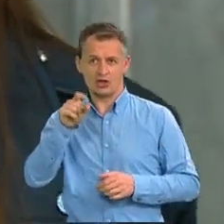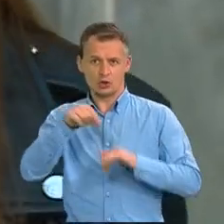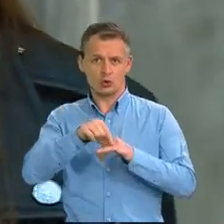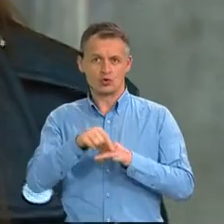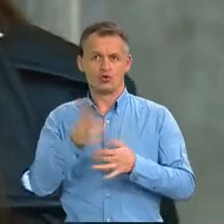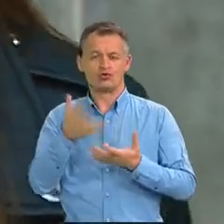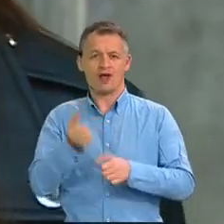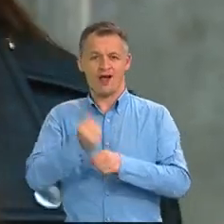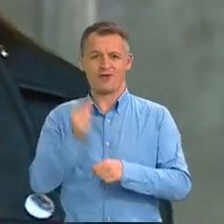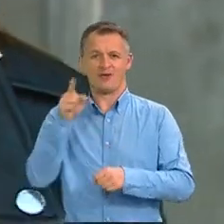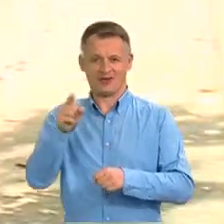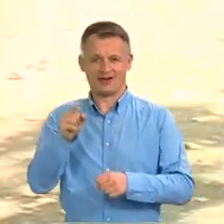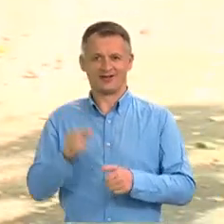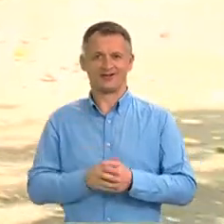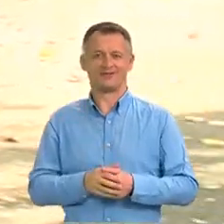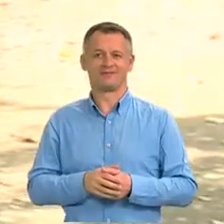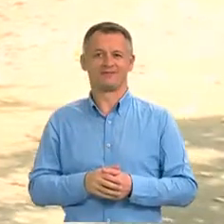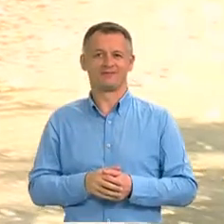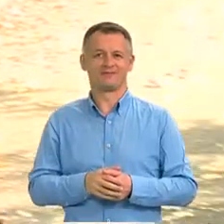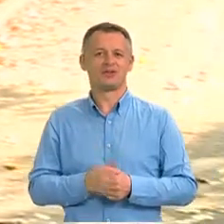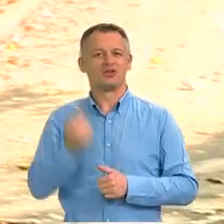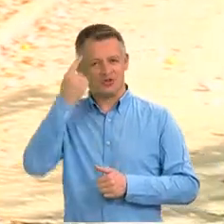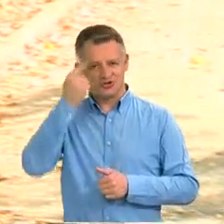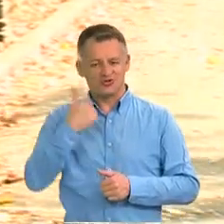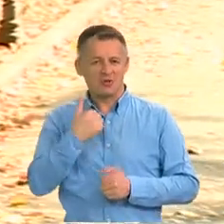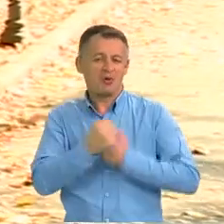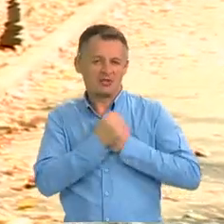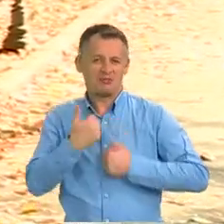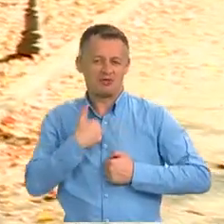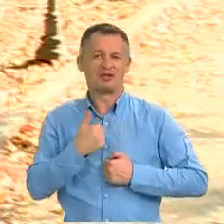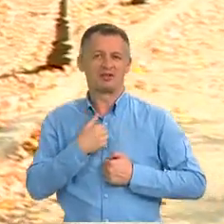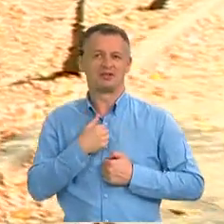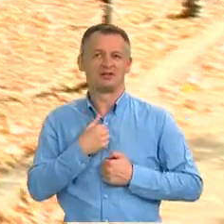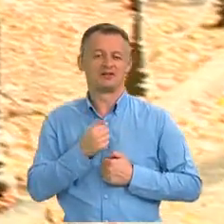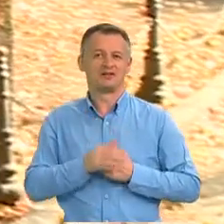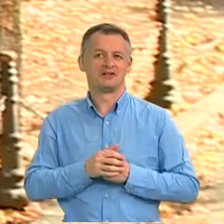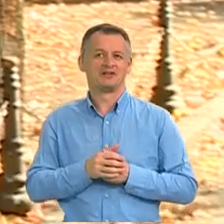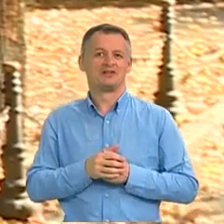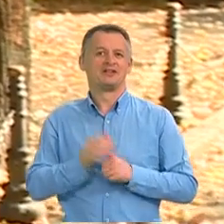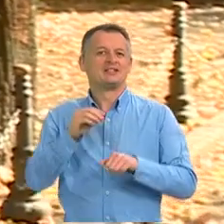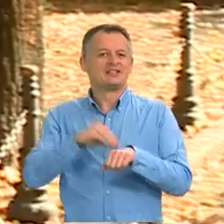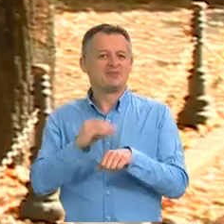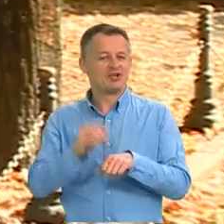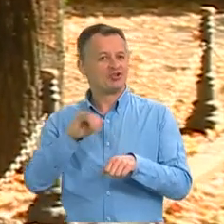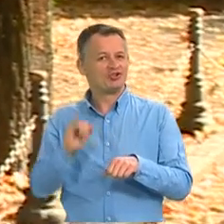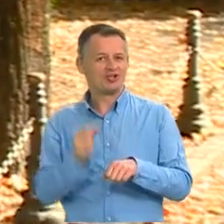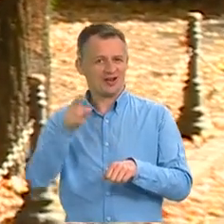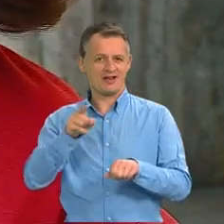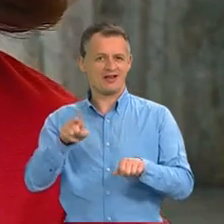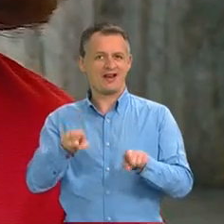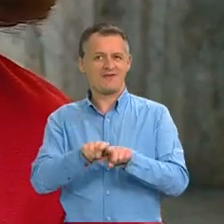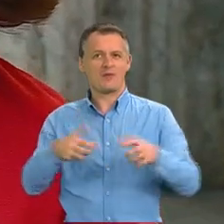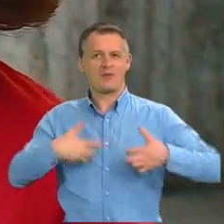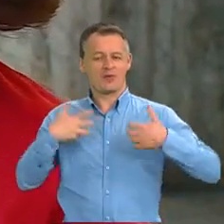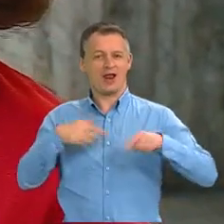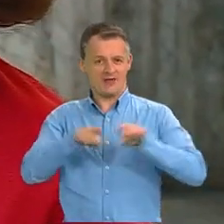ce a făcut el, nu? Bine, să știu că mă iubește pe mine și pe copil să simte și el bucuria asta pe care o simt și eu.